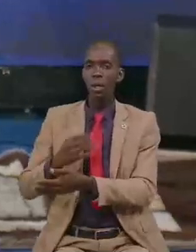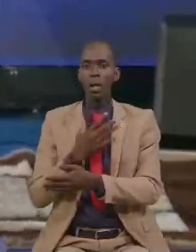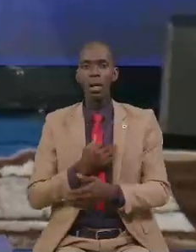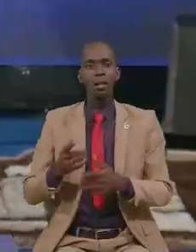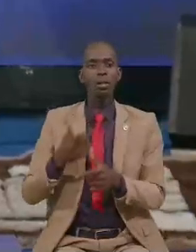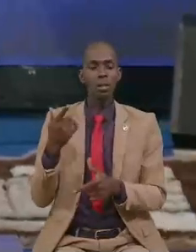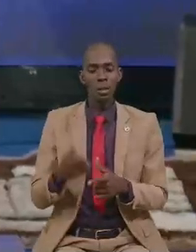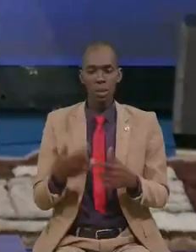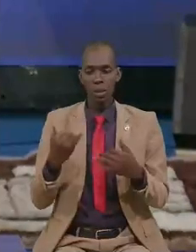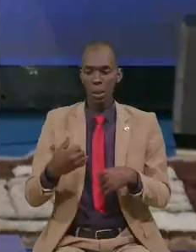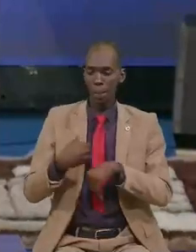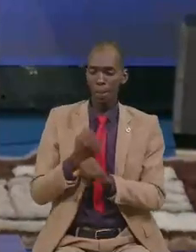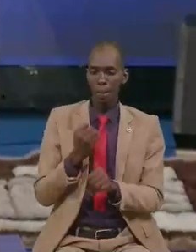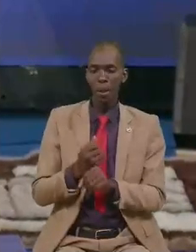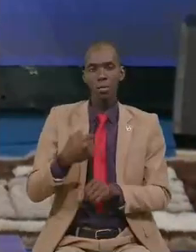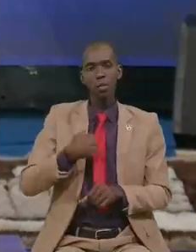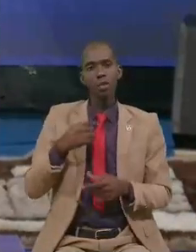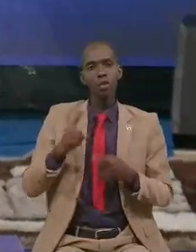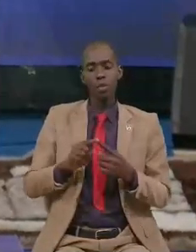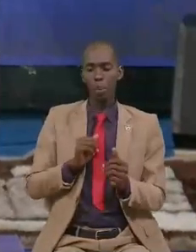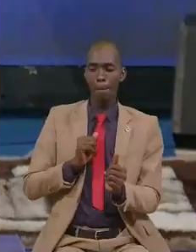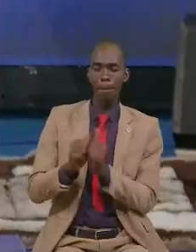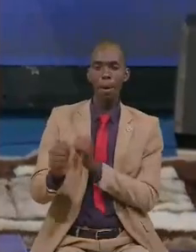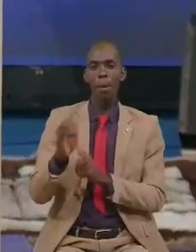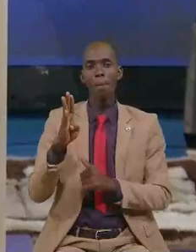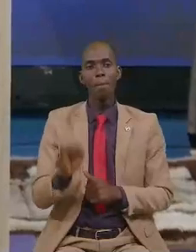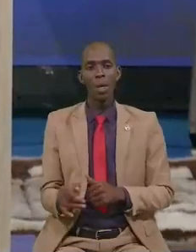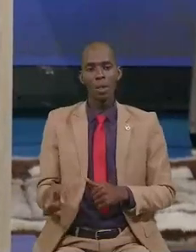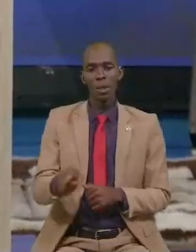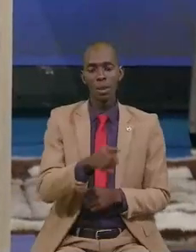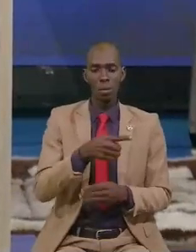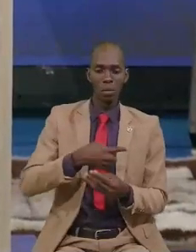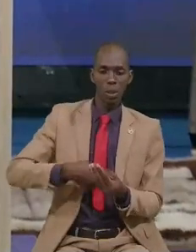Et il me fit passer auprès d'eux.